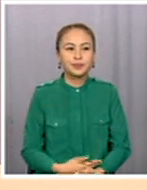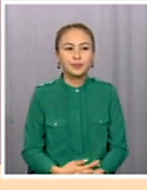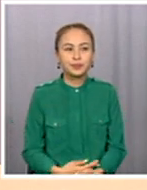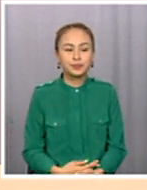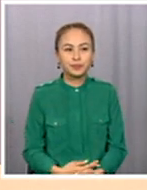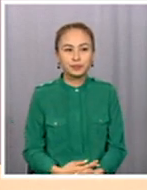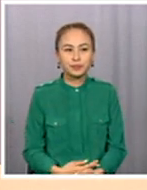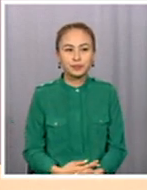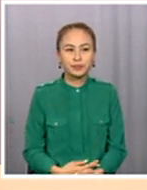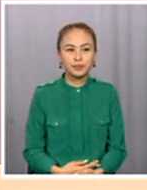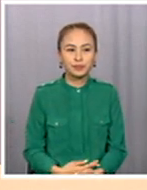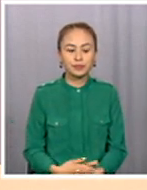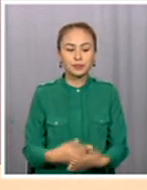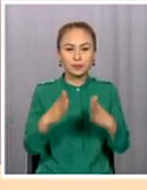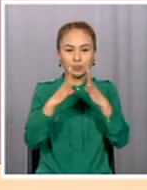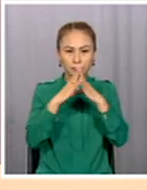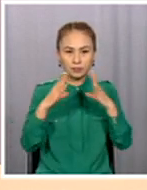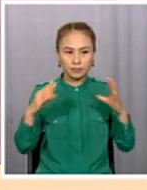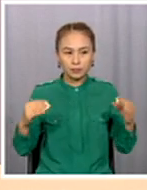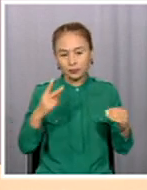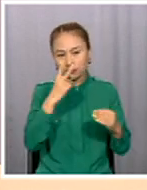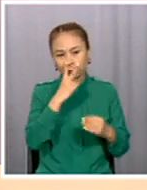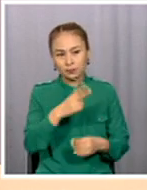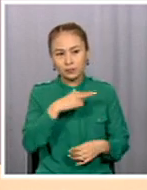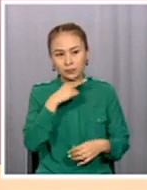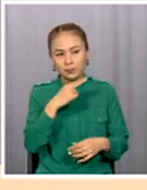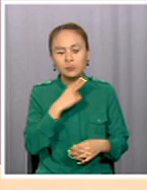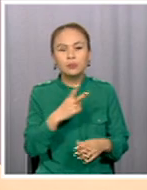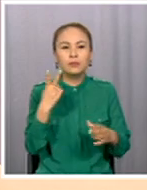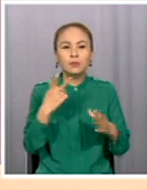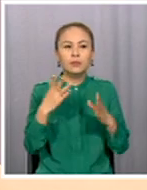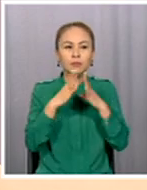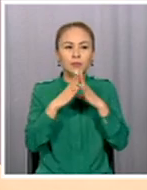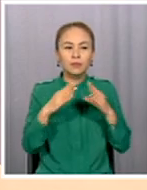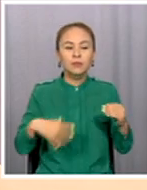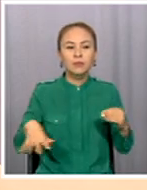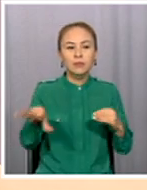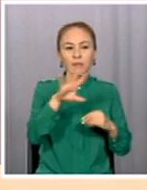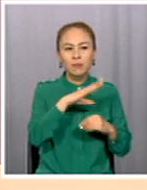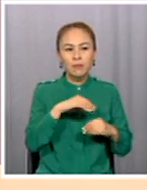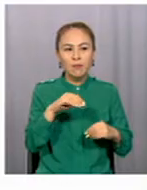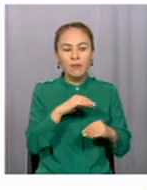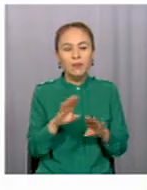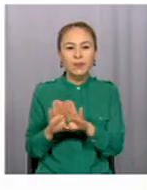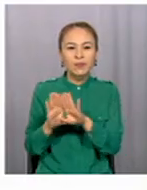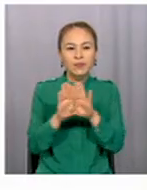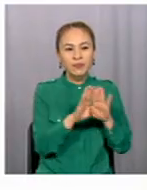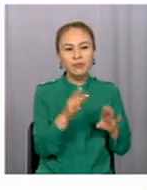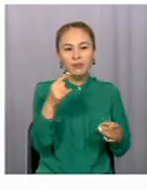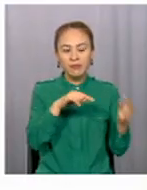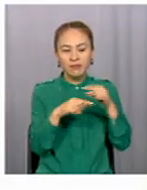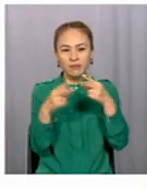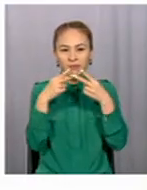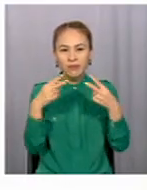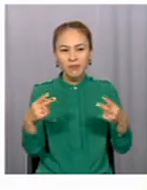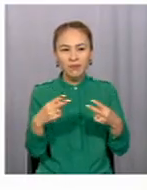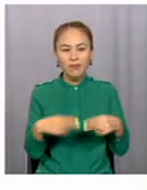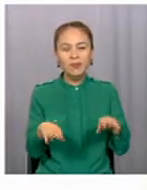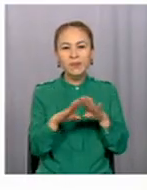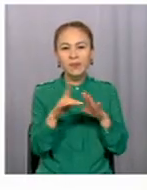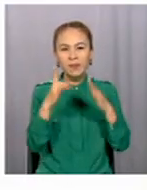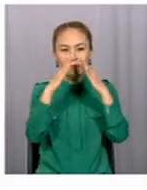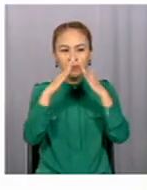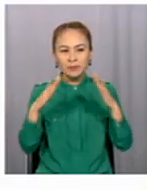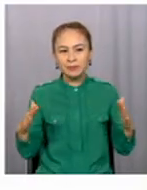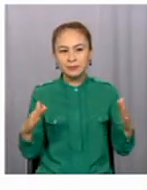Келесі, үш бұрыштың қабырғаларына назар аударайық. Үш бұрыштың барлық қабырғалары бір-біріне тең. Бір қабырғасының